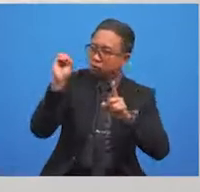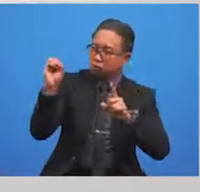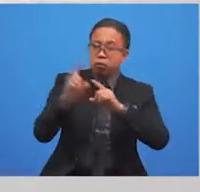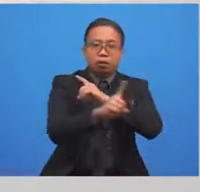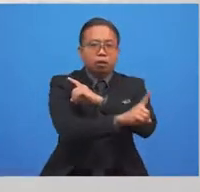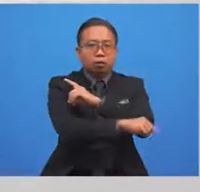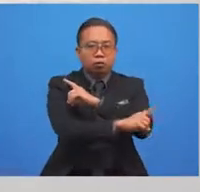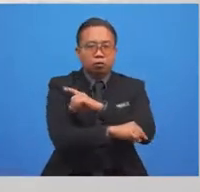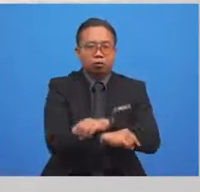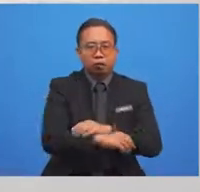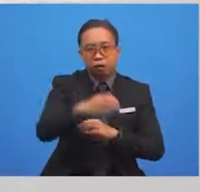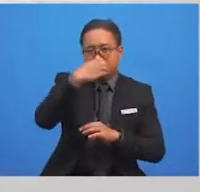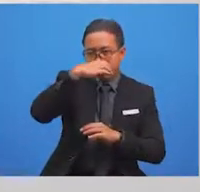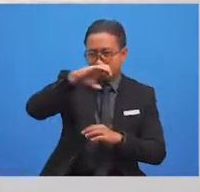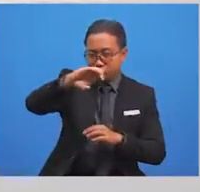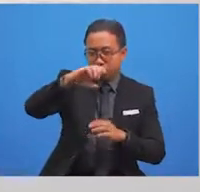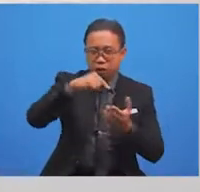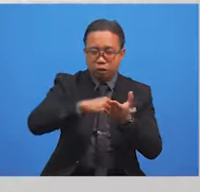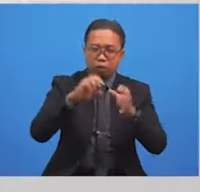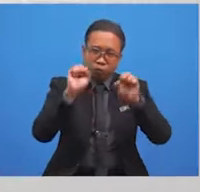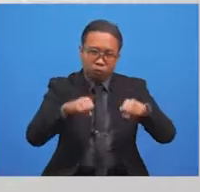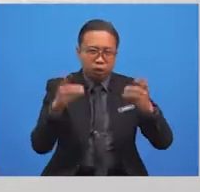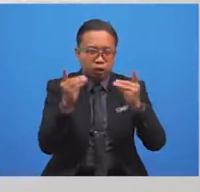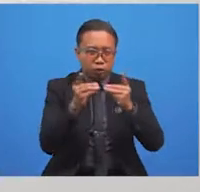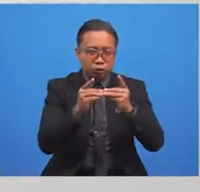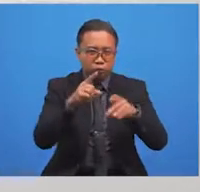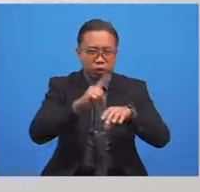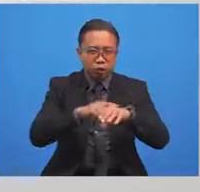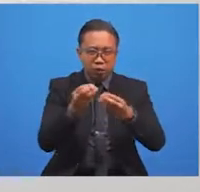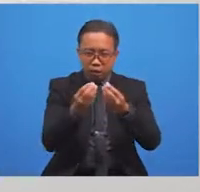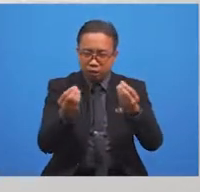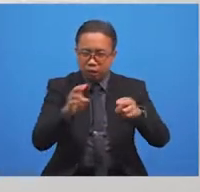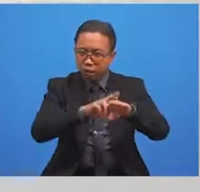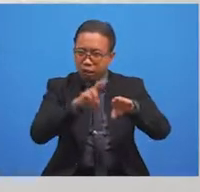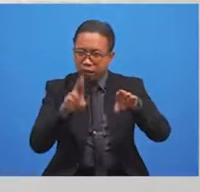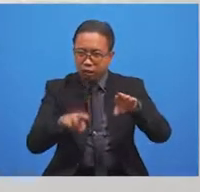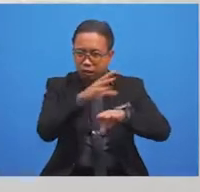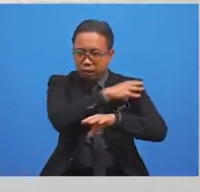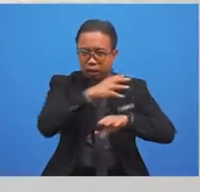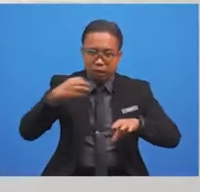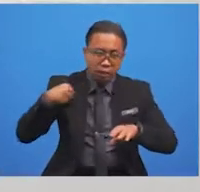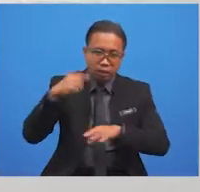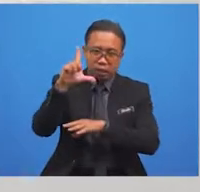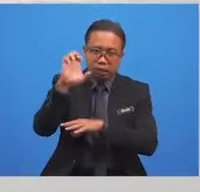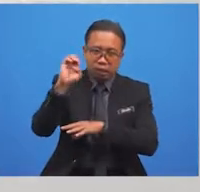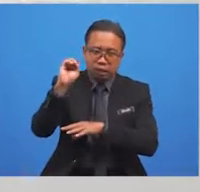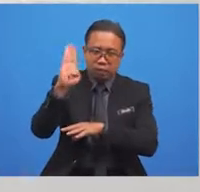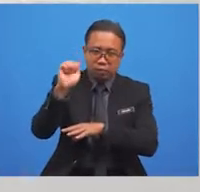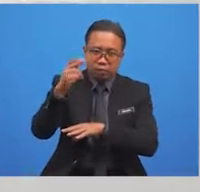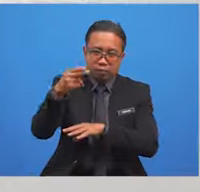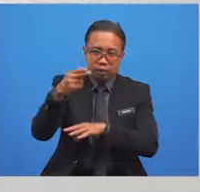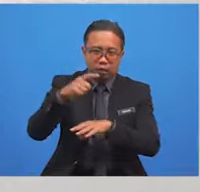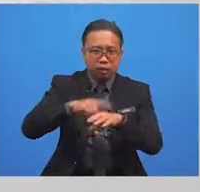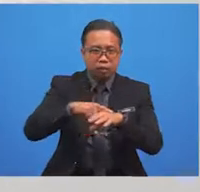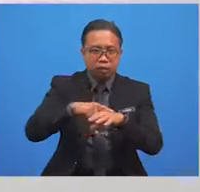Gajah ini boleh didapati di kawasan tanah rendah dan lembah di hutan